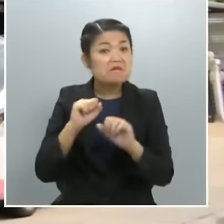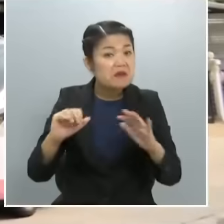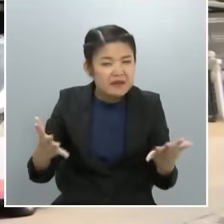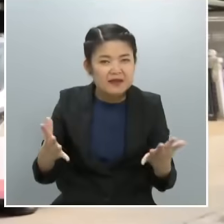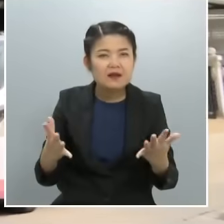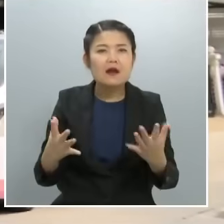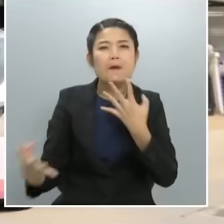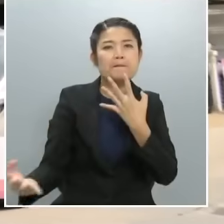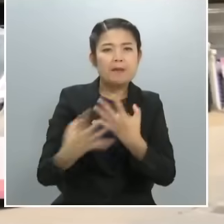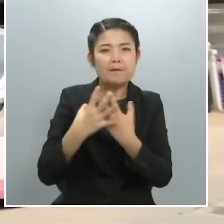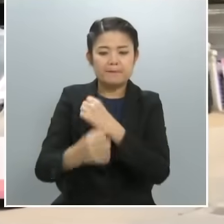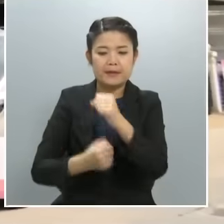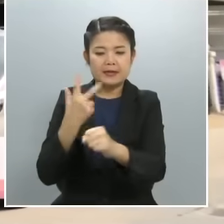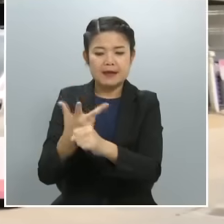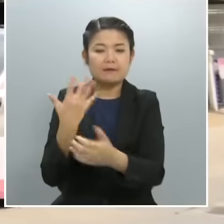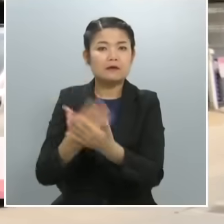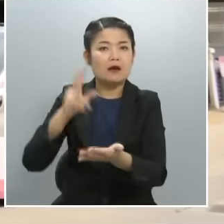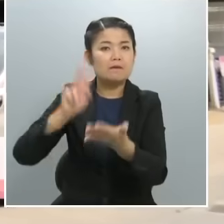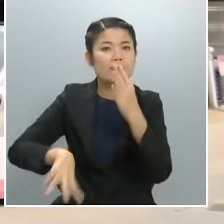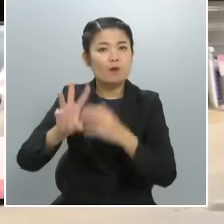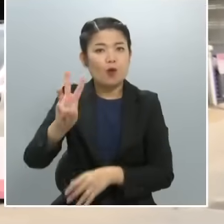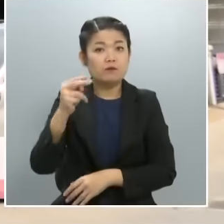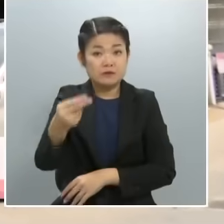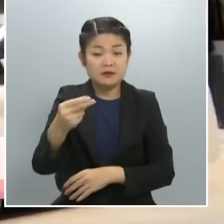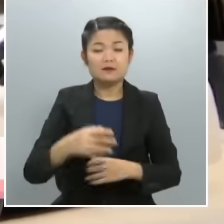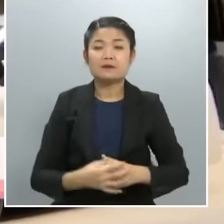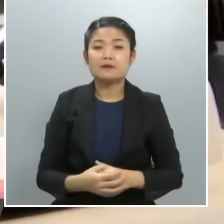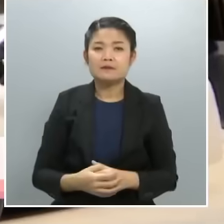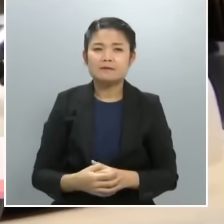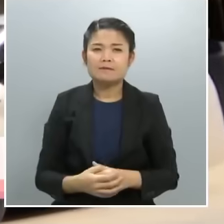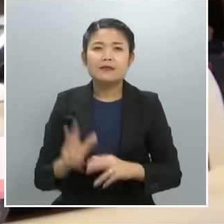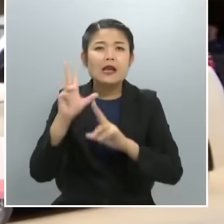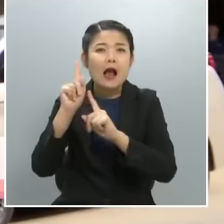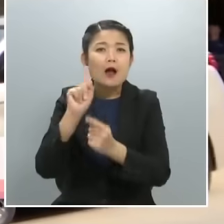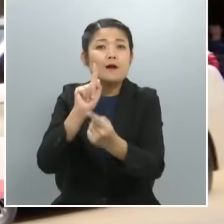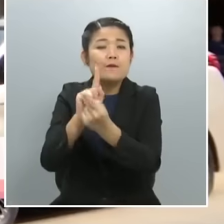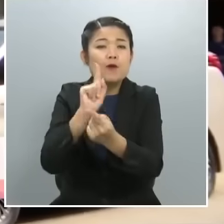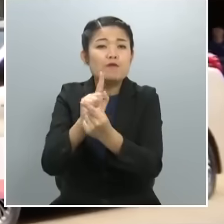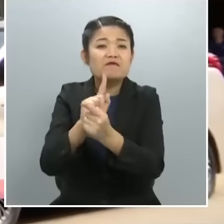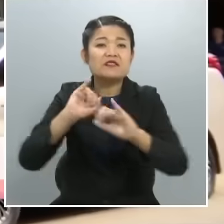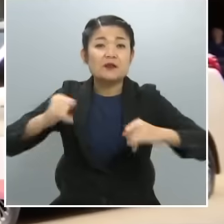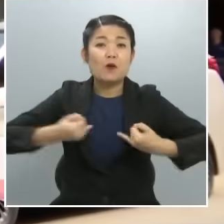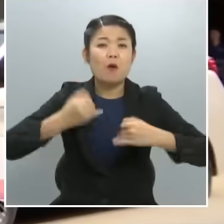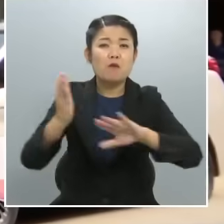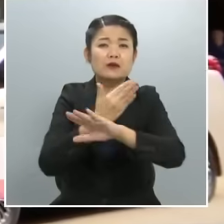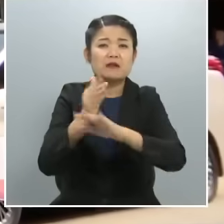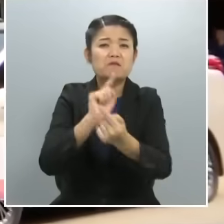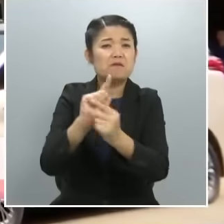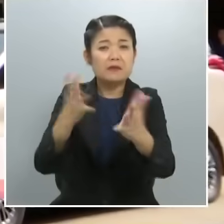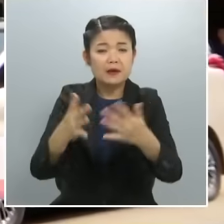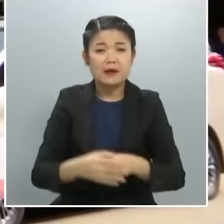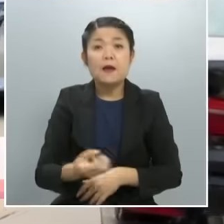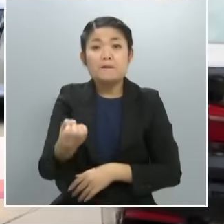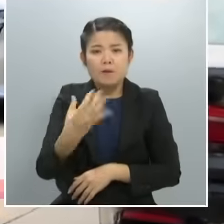คุก 3ปีปรับอีก 60,000บาทนะครับผู้สื่อข่าวก็ไปหาเฮียแต๋มที่บริษัทปรากฎว่าไม่เจอเฮียแต๋มนะครับโดยลูกน้องบอกว่า